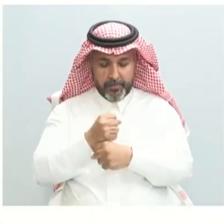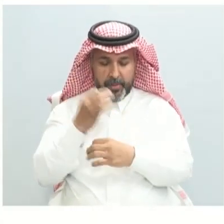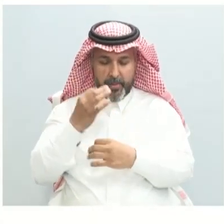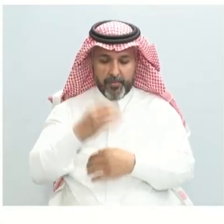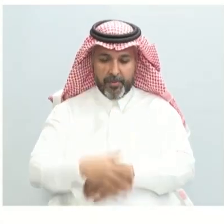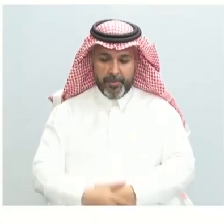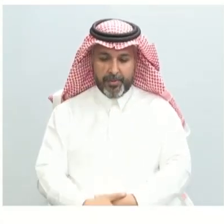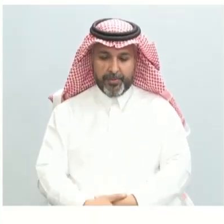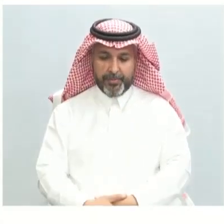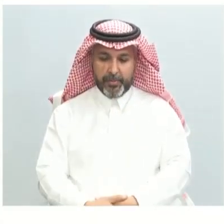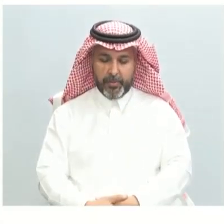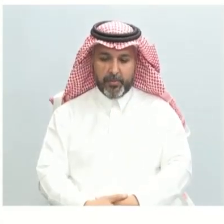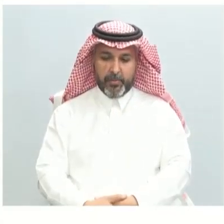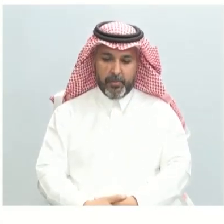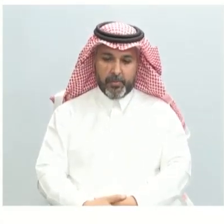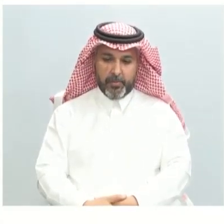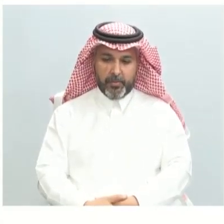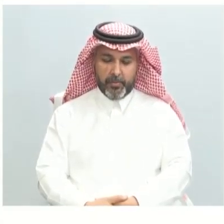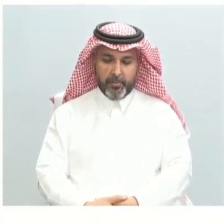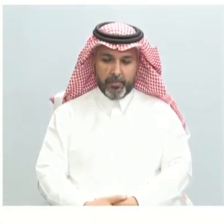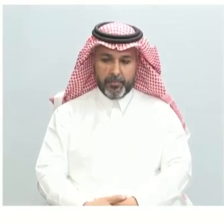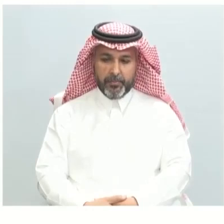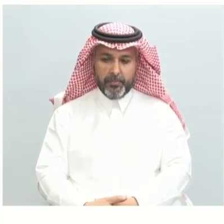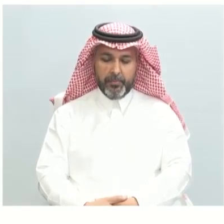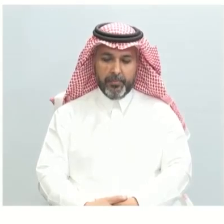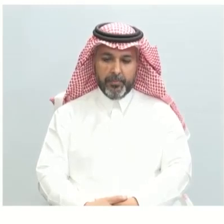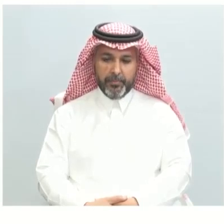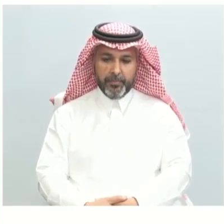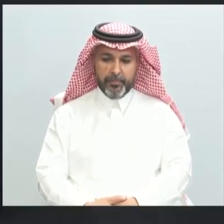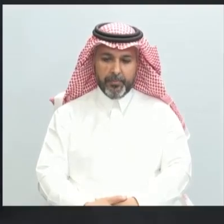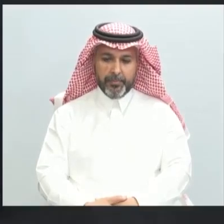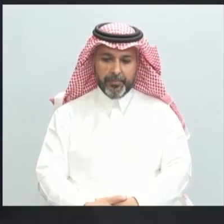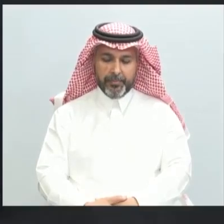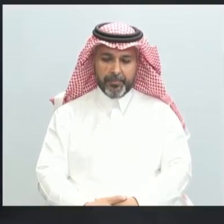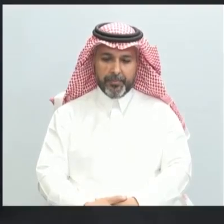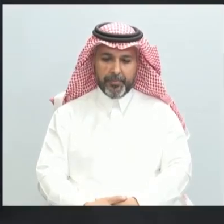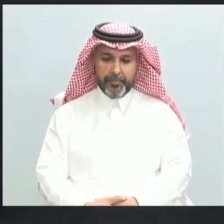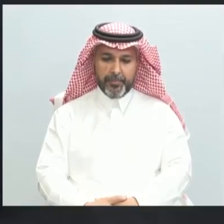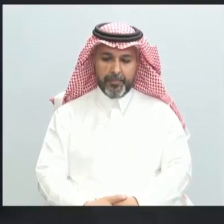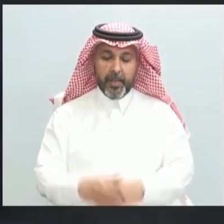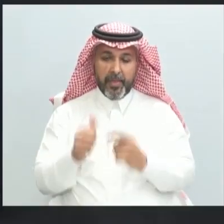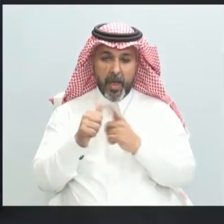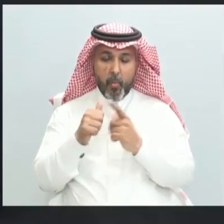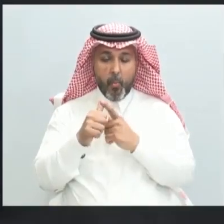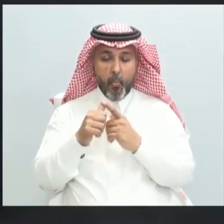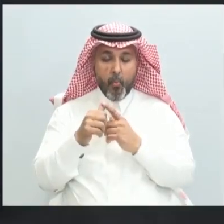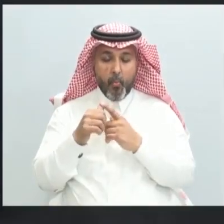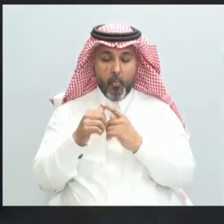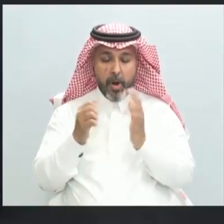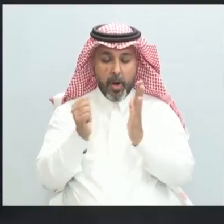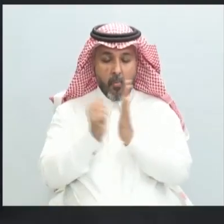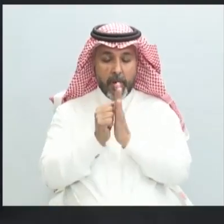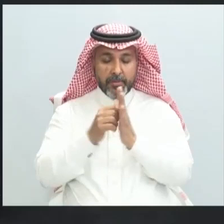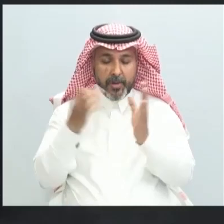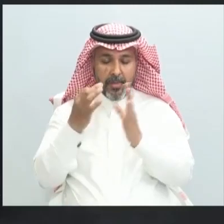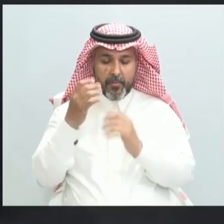هذا اول واجب من واجبات الانتماء والولاء للوطن ويكون الواجبات اما